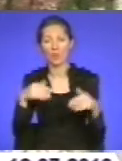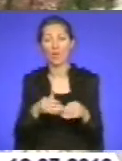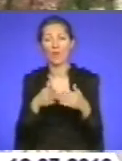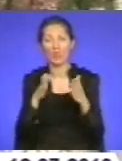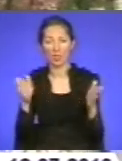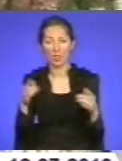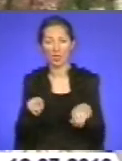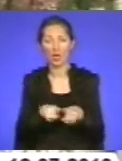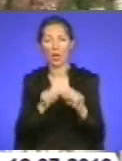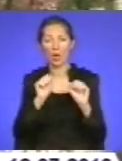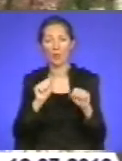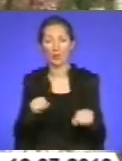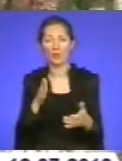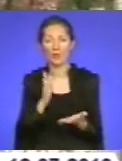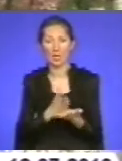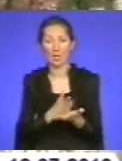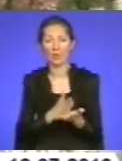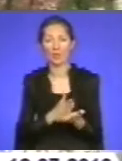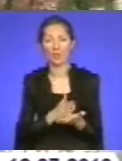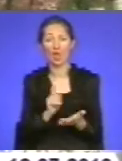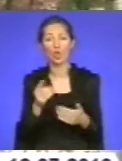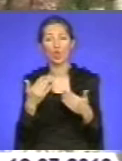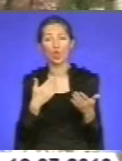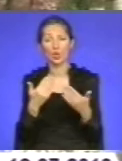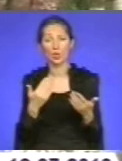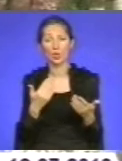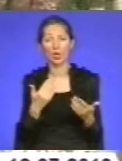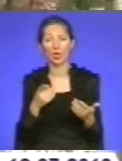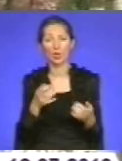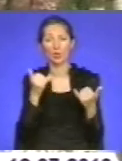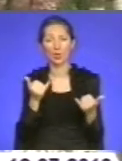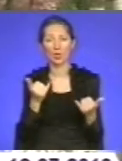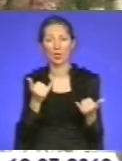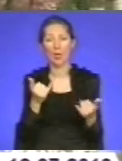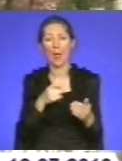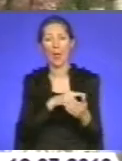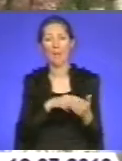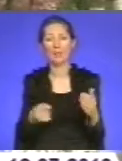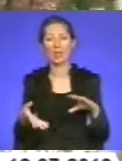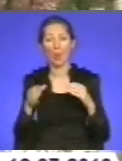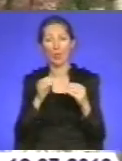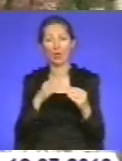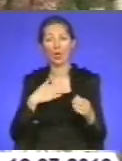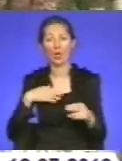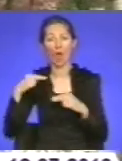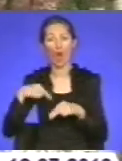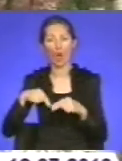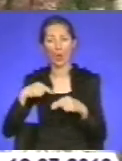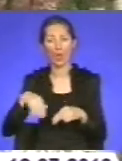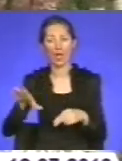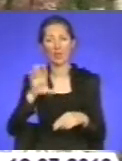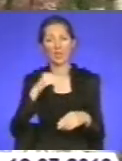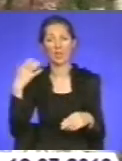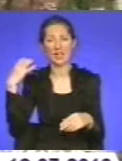Такі можливості, звичайно, є. Ну, а що стосується, тут сьогодні ми підвели підсумки нашої роботи. Всі